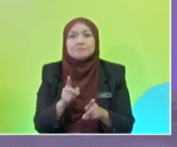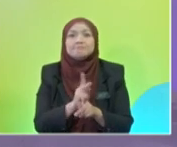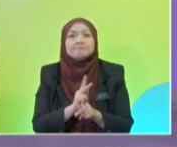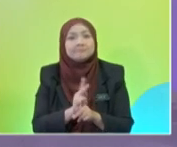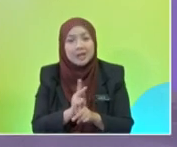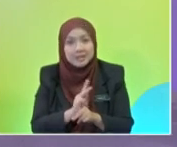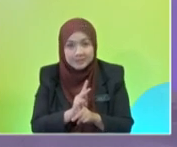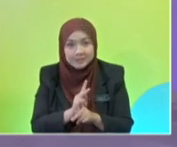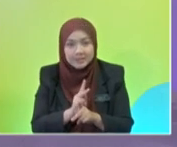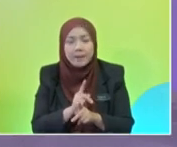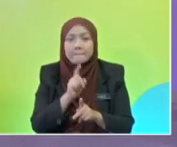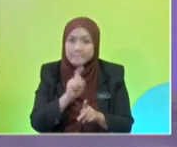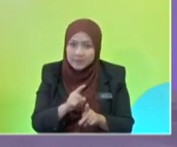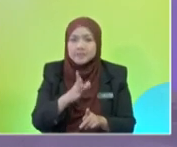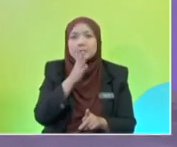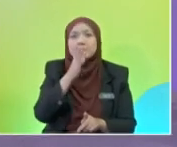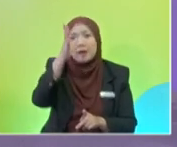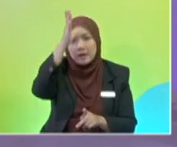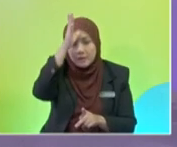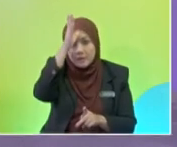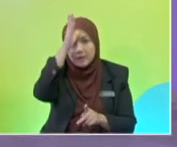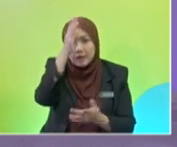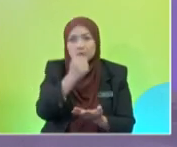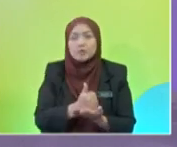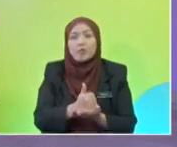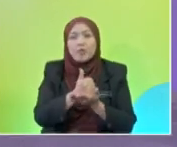pada api dengan bantuan Ibu maupun di rumah